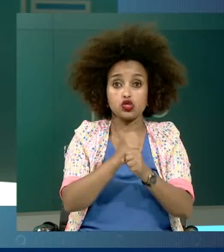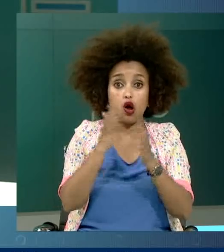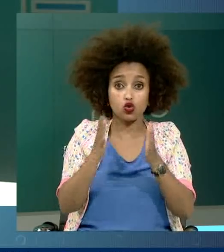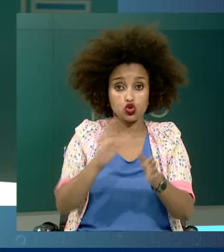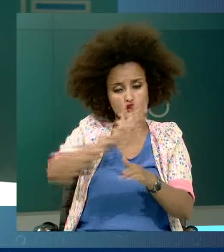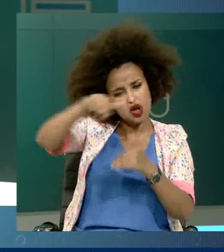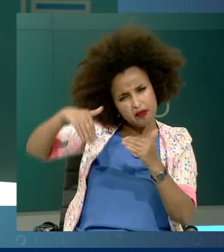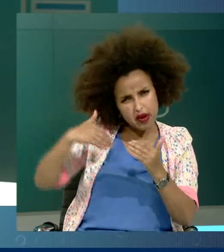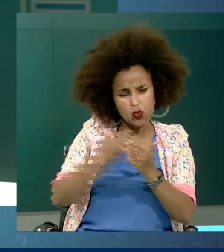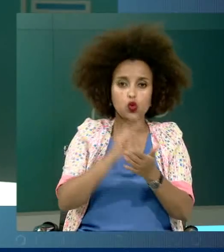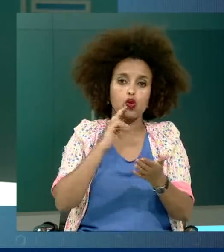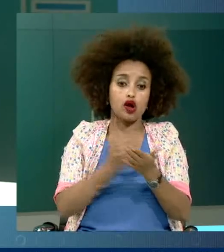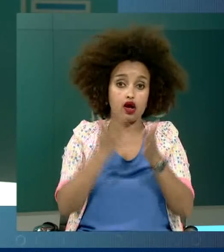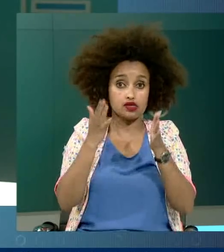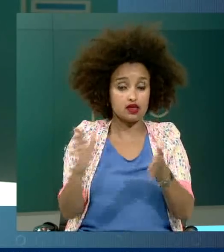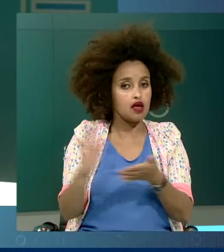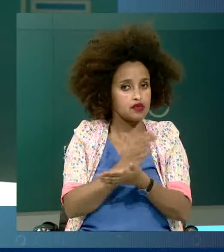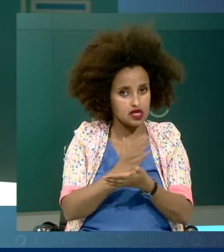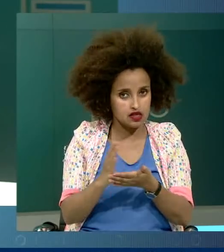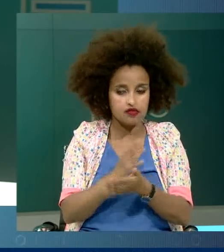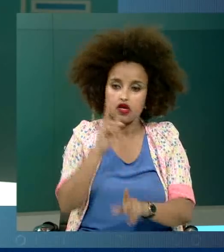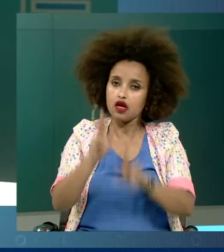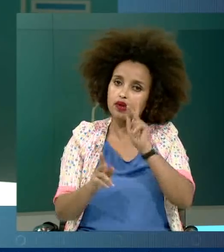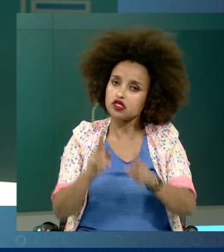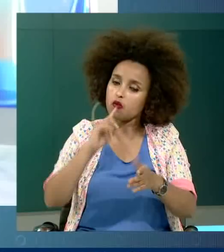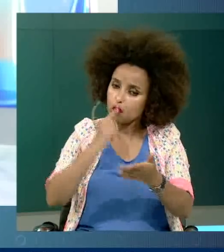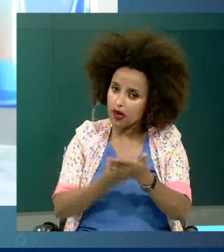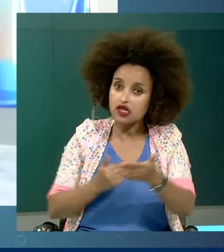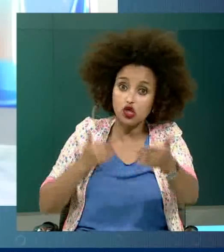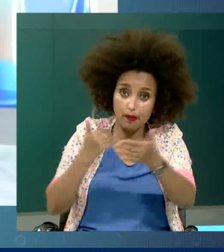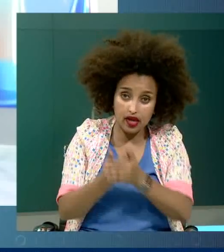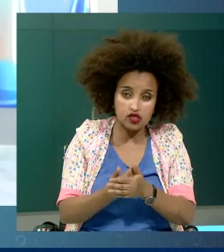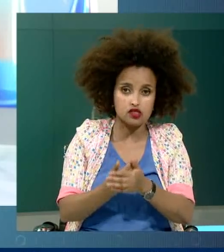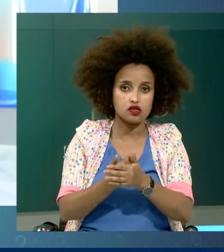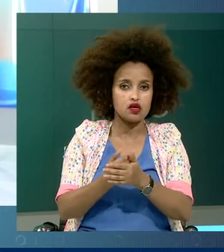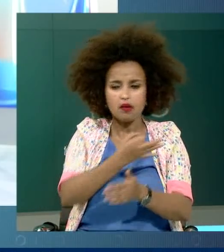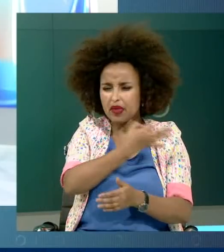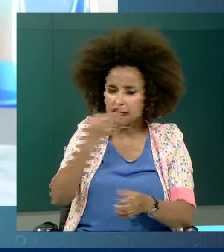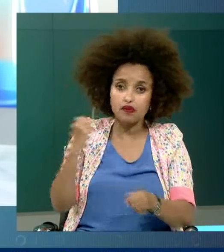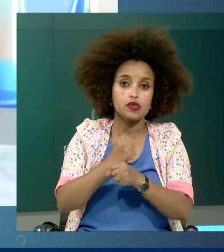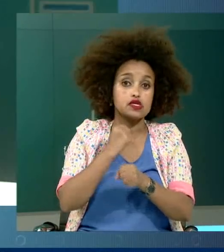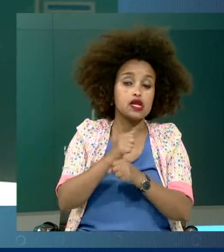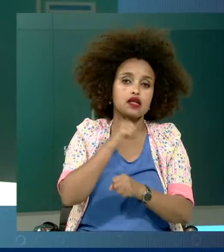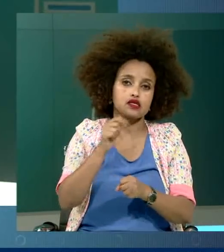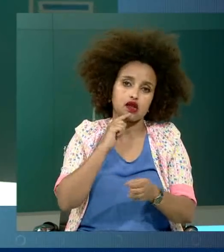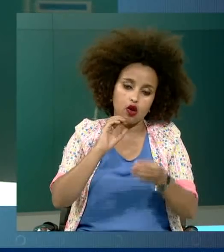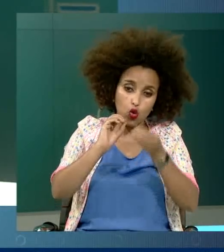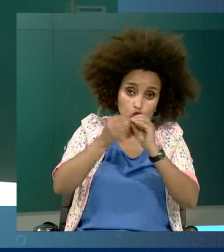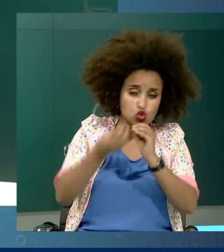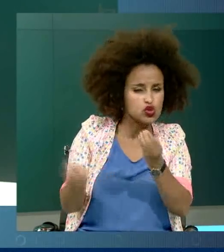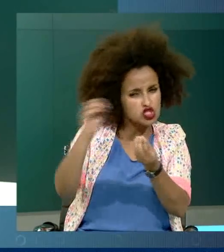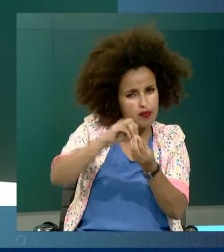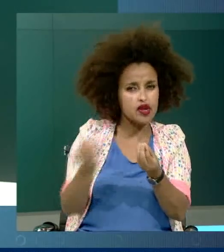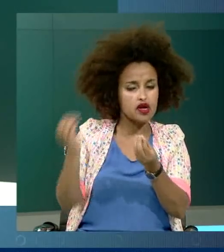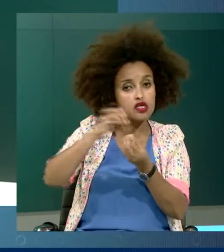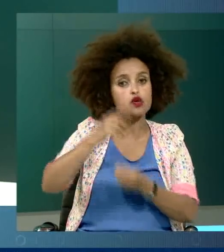ጋዜጠኛው ይሳተፍ፣ ለህብረተሰቡ መረጃ እናድረስ፣ እንዲሁም ወርደን ደግሞ ታች ድረስ እንስራ። በደንብ ስላልተሰራበት ነው ቁጥሩ ከቀን ወደ ቀን እየጨመረ